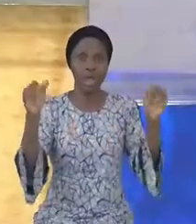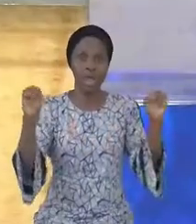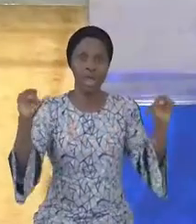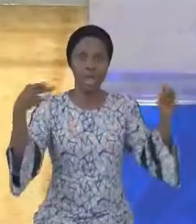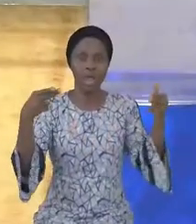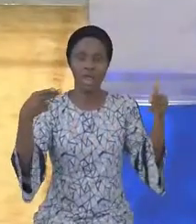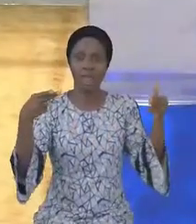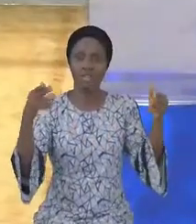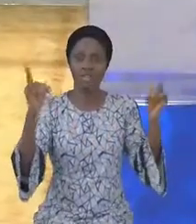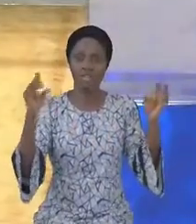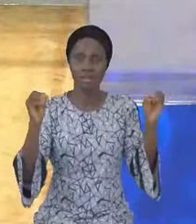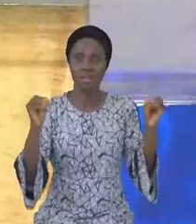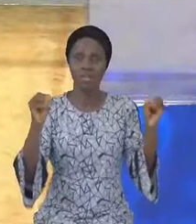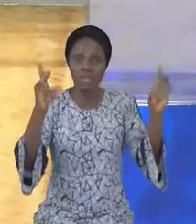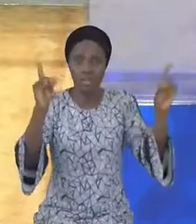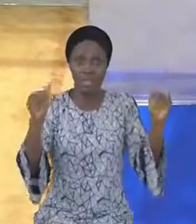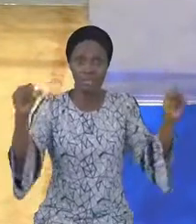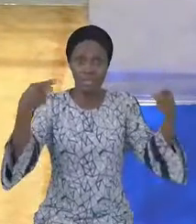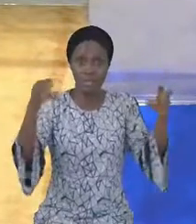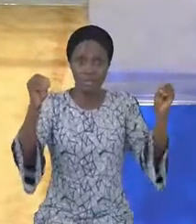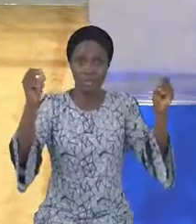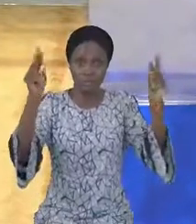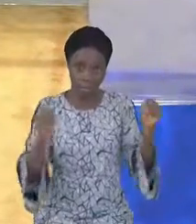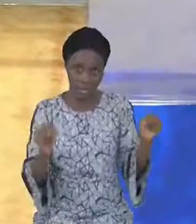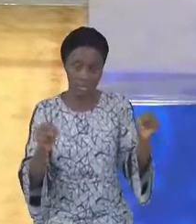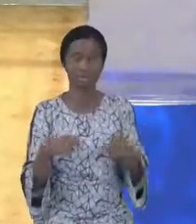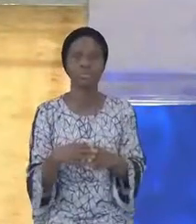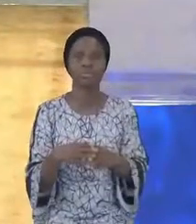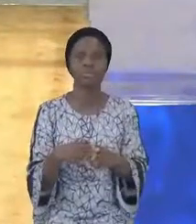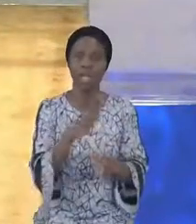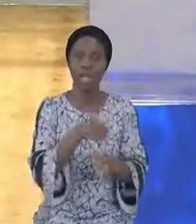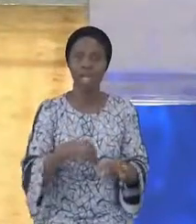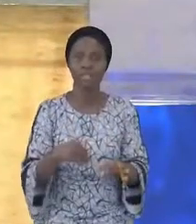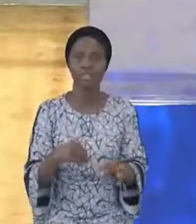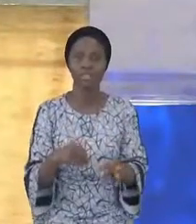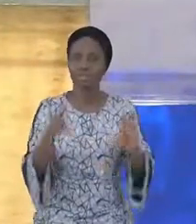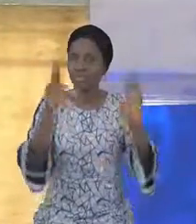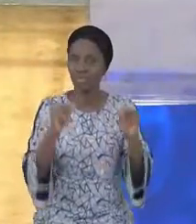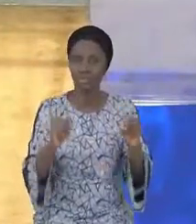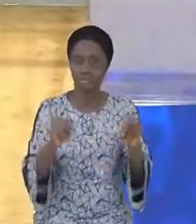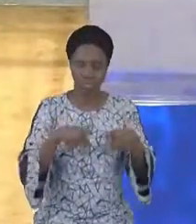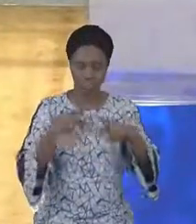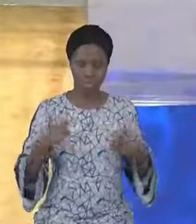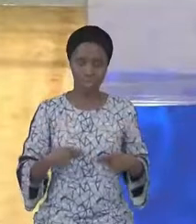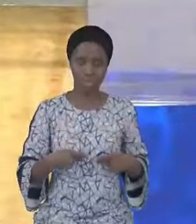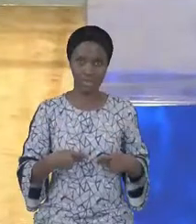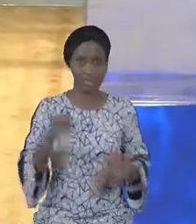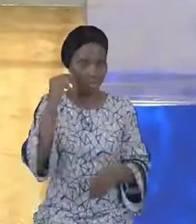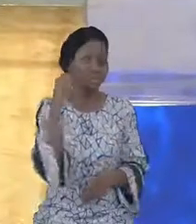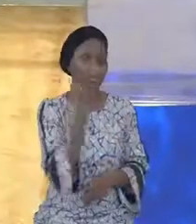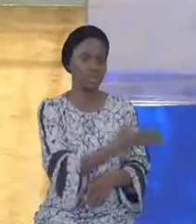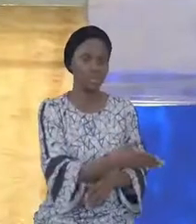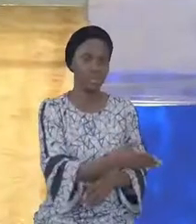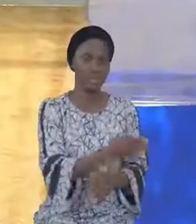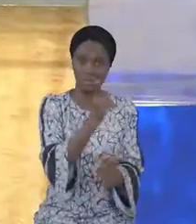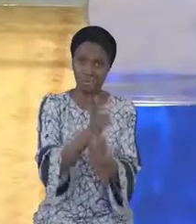nom de l'idole là? C'est Dagon. Et il n'y avait pas de souverain sacrificateur là-bas. Il n'y avait pas de